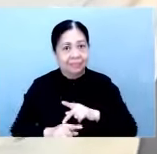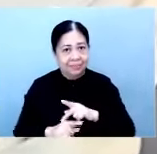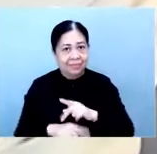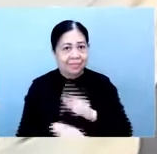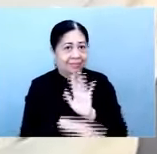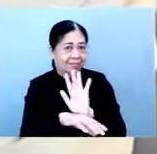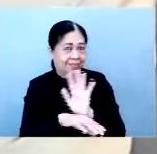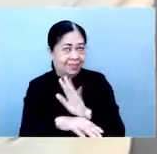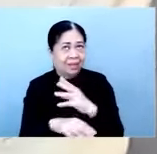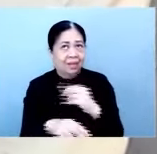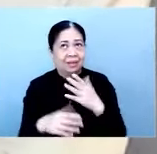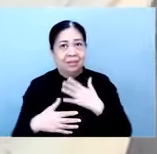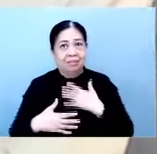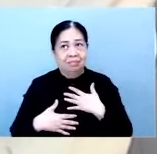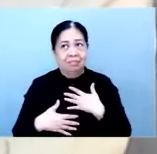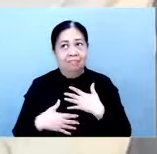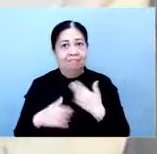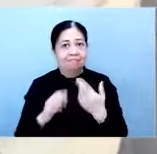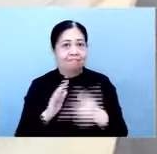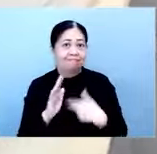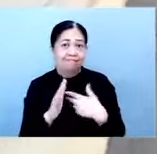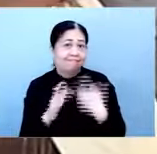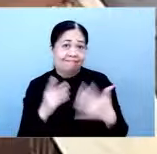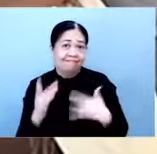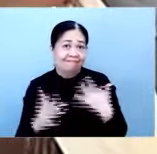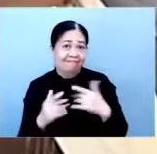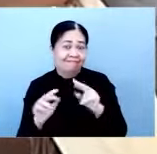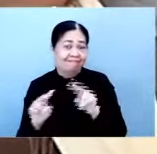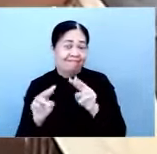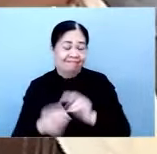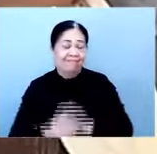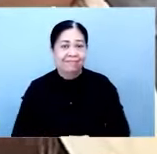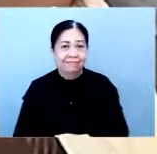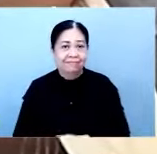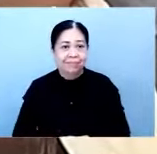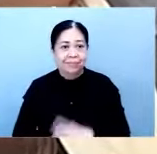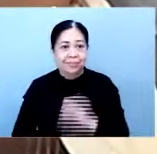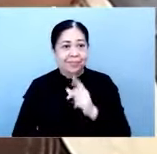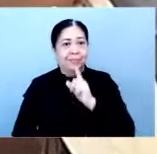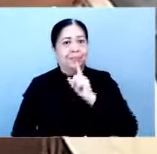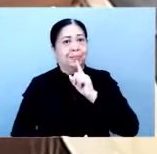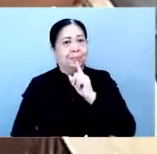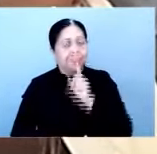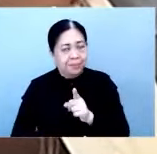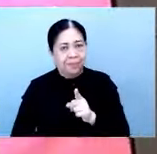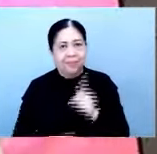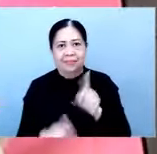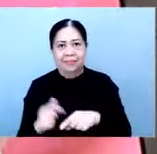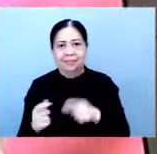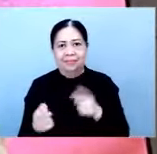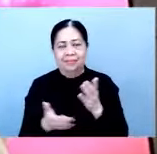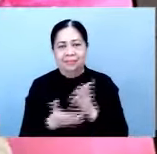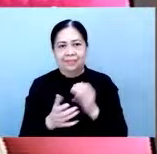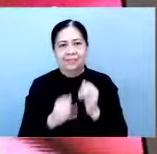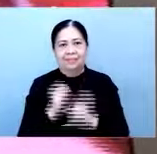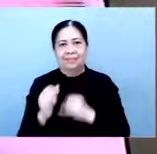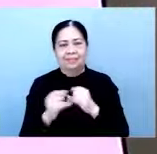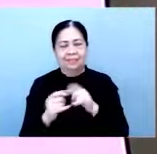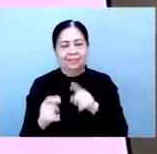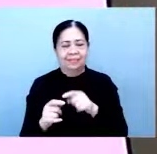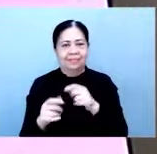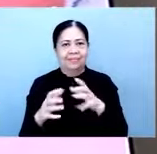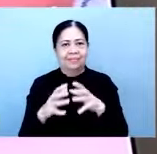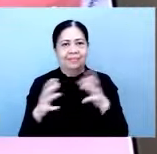film and my portrayal, and I'm excited for what's to come. At talaga namang hindi na mapigilan ang kanyang international